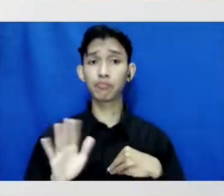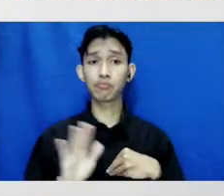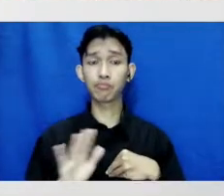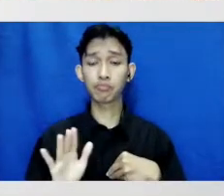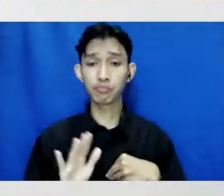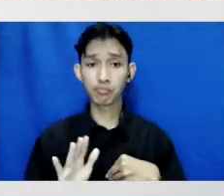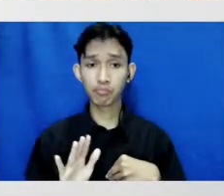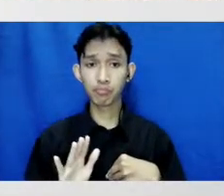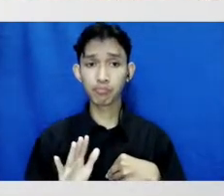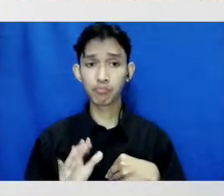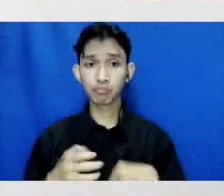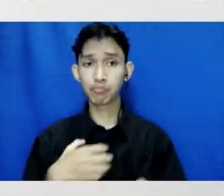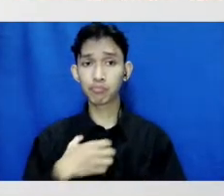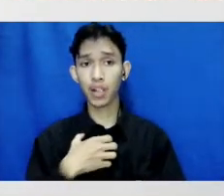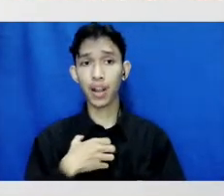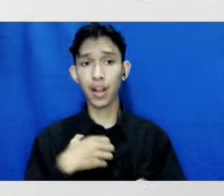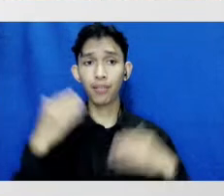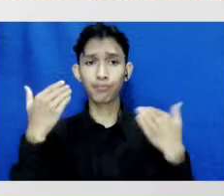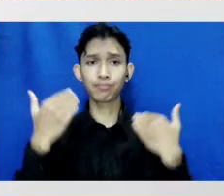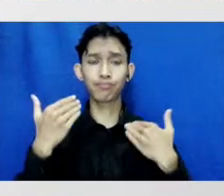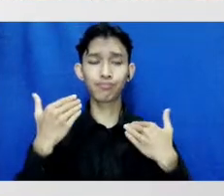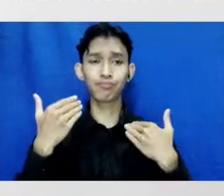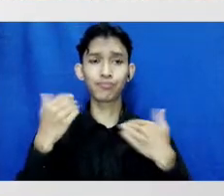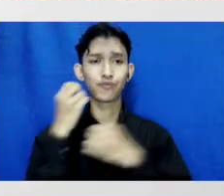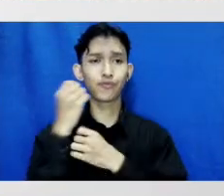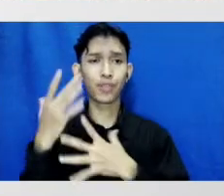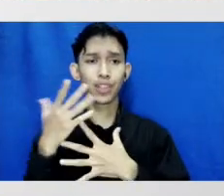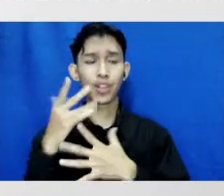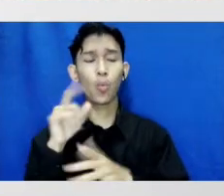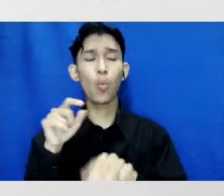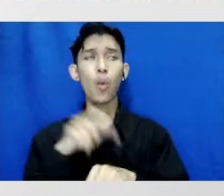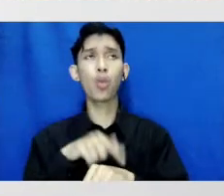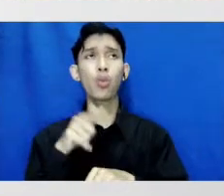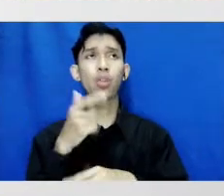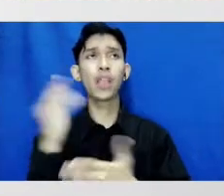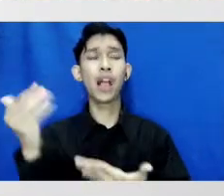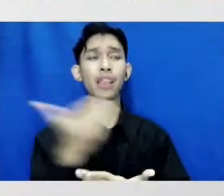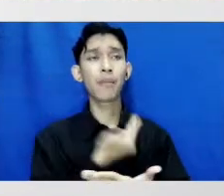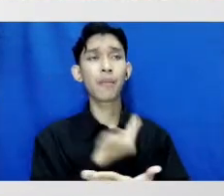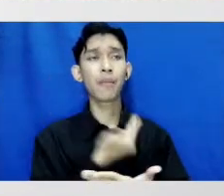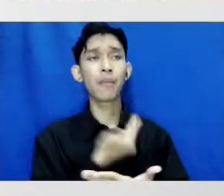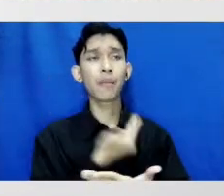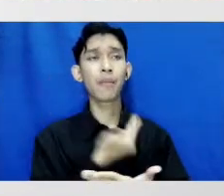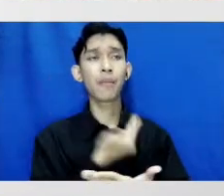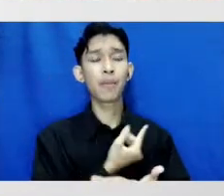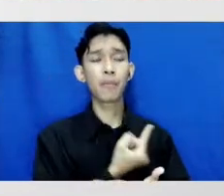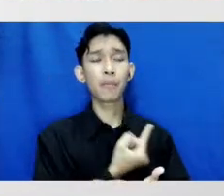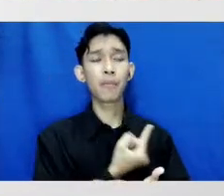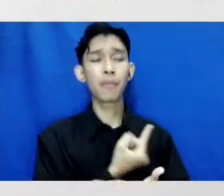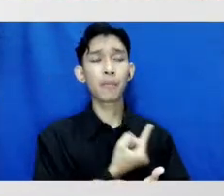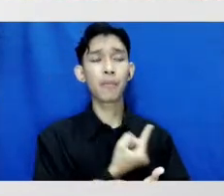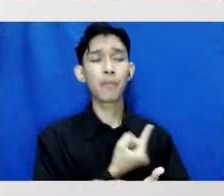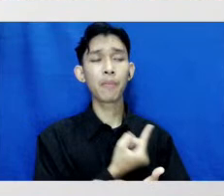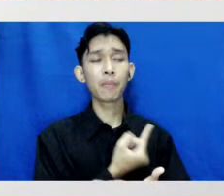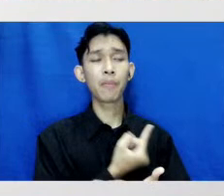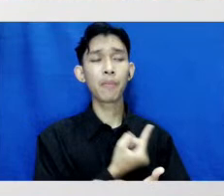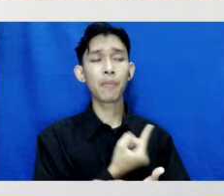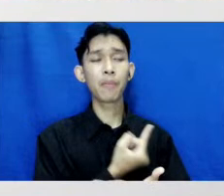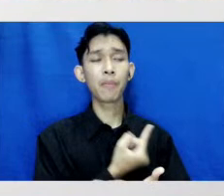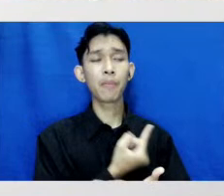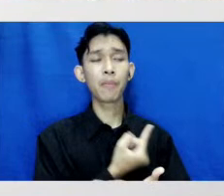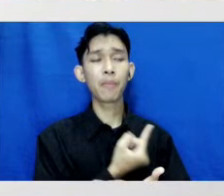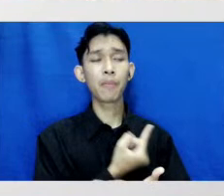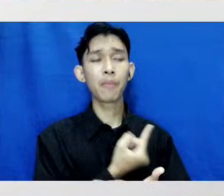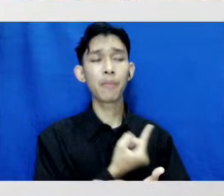bocor, alias platform-platform online, baik oleh yang dioperasikan oleh industri swasta maupun oleh